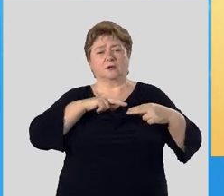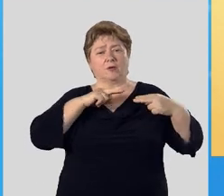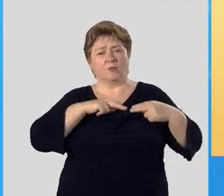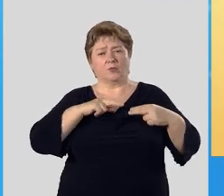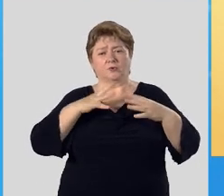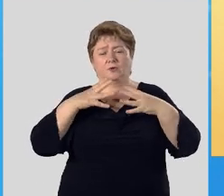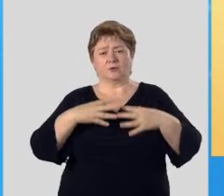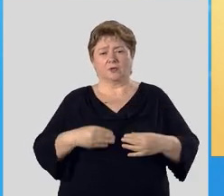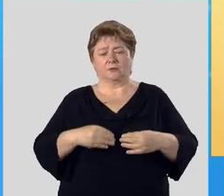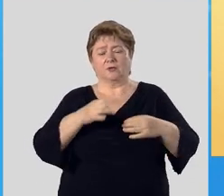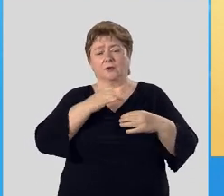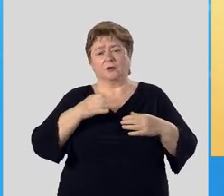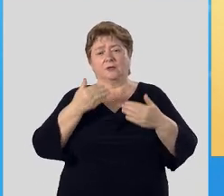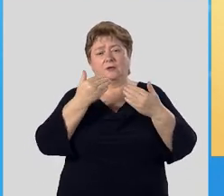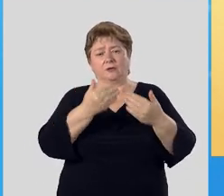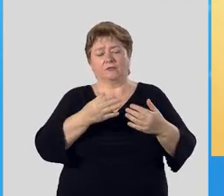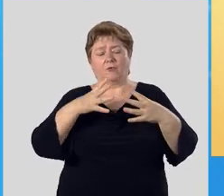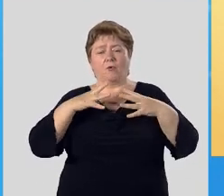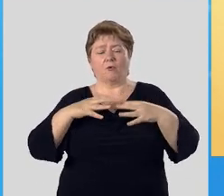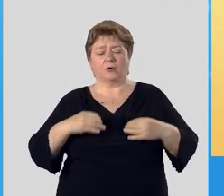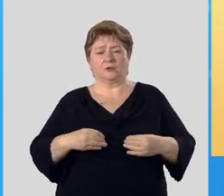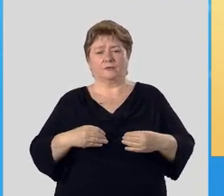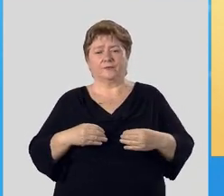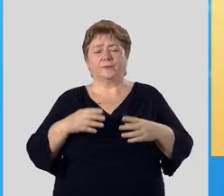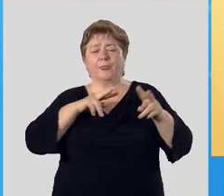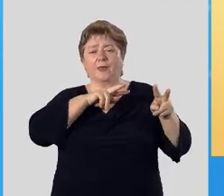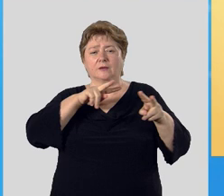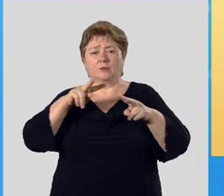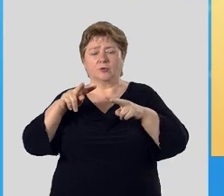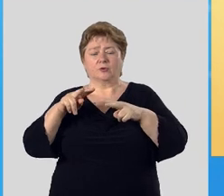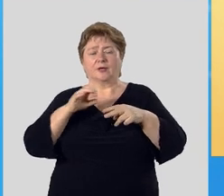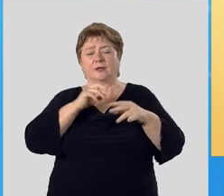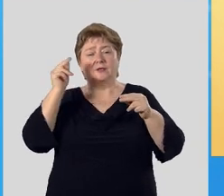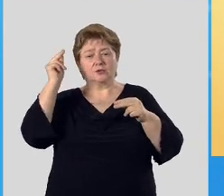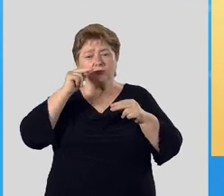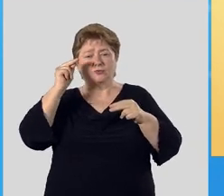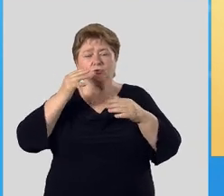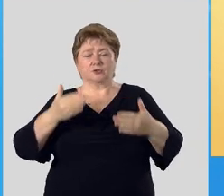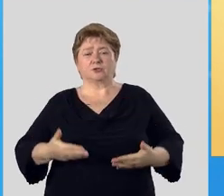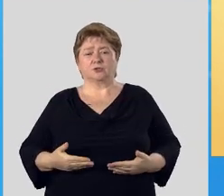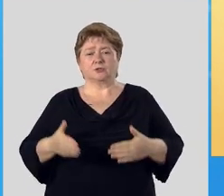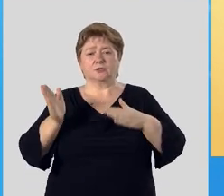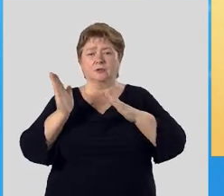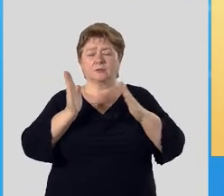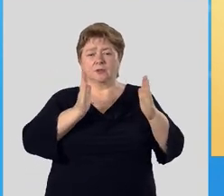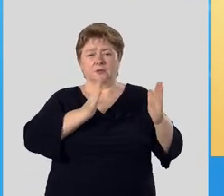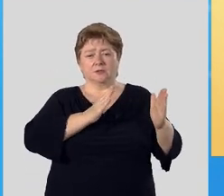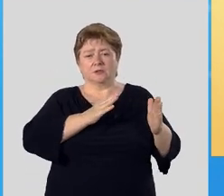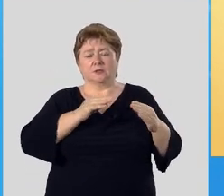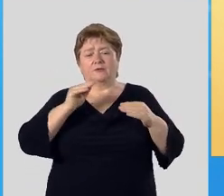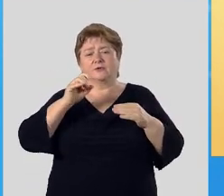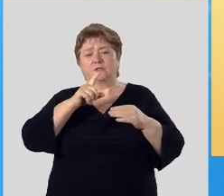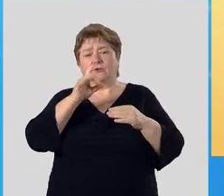организма и его органов наблюдая и изучая жизненные процессы